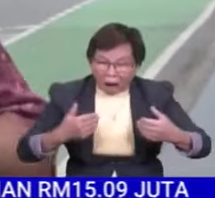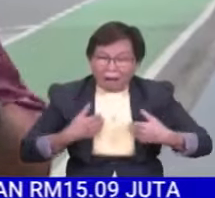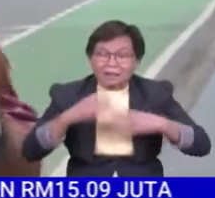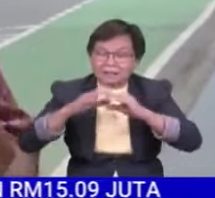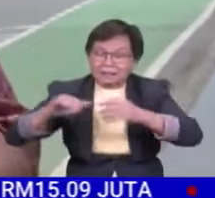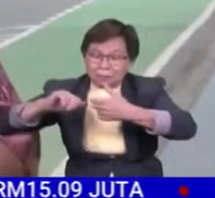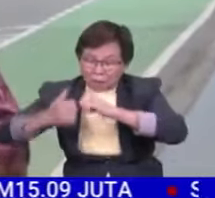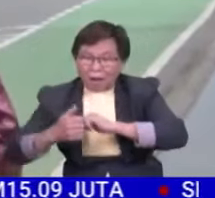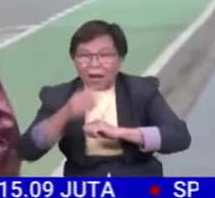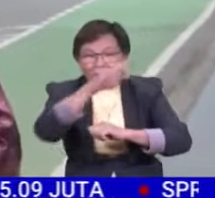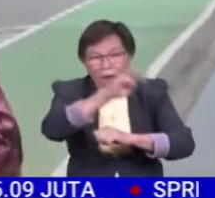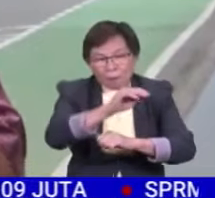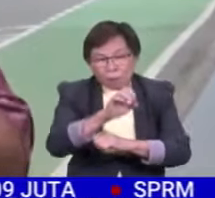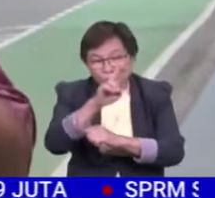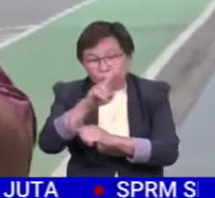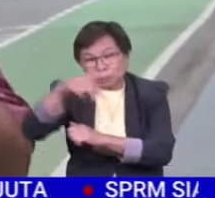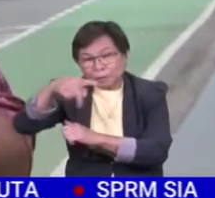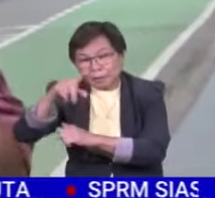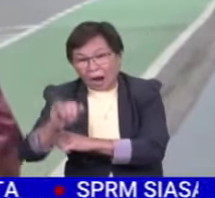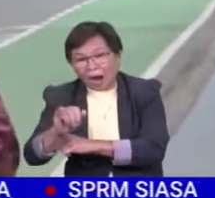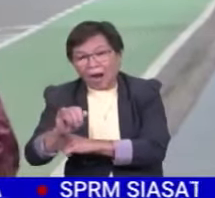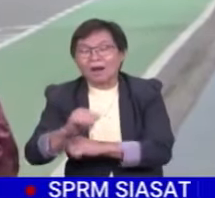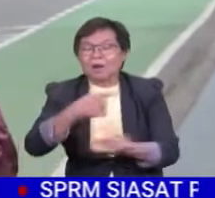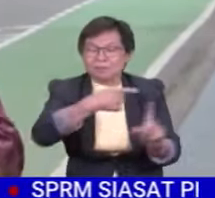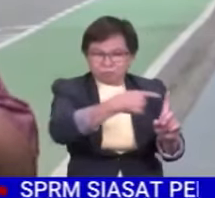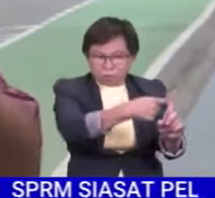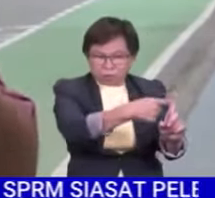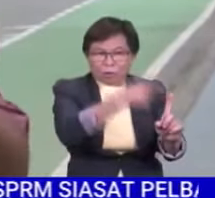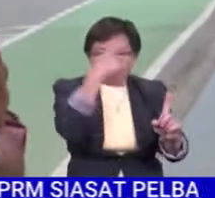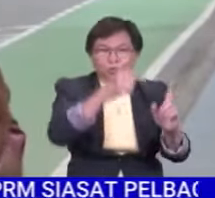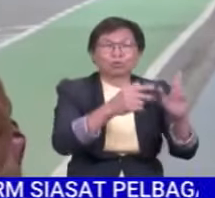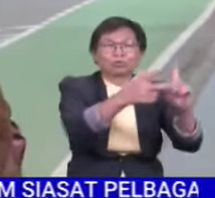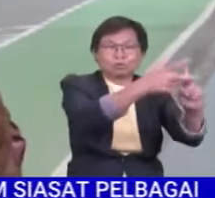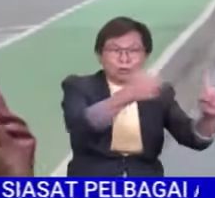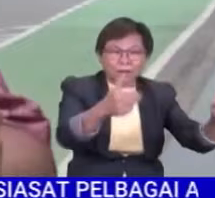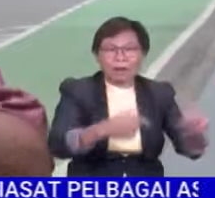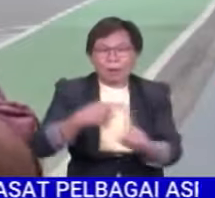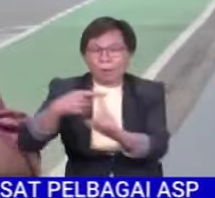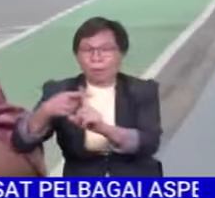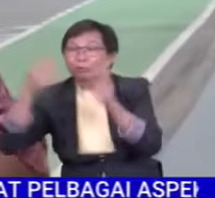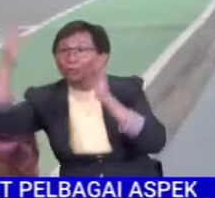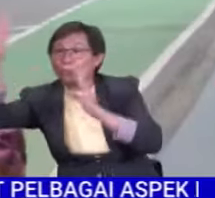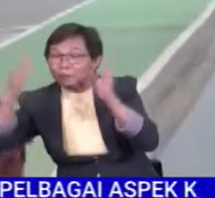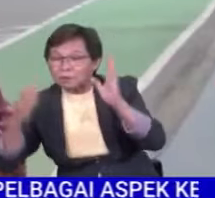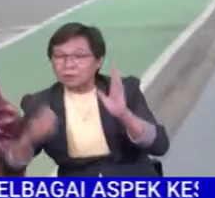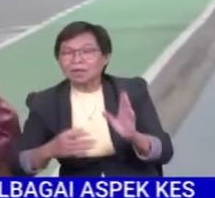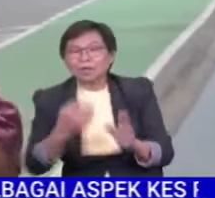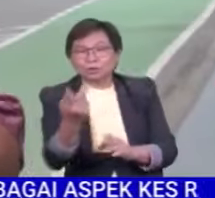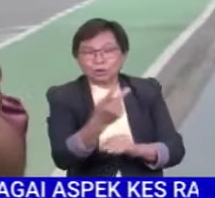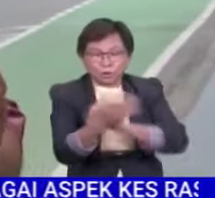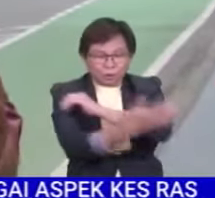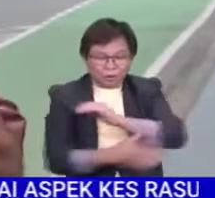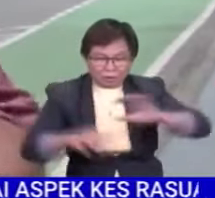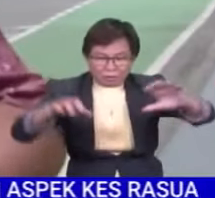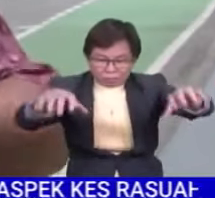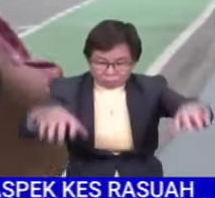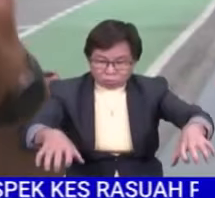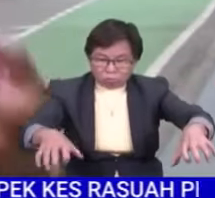ini memberikan impak positif kepada kedua-dua negara apabila kedua-dua negara ini menunjukkan komitmen